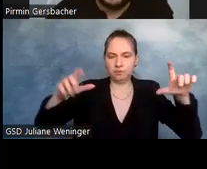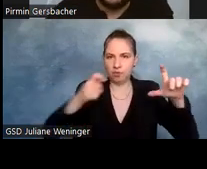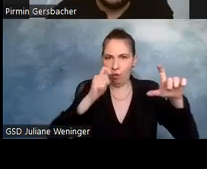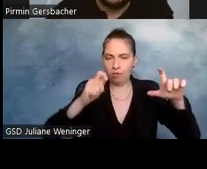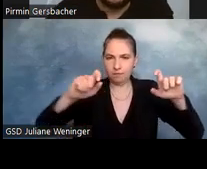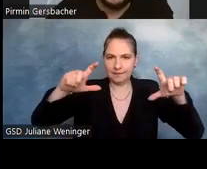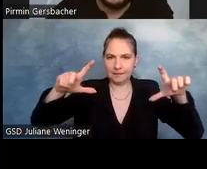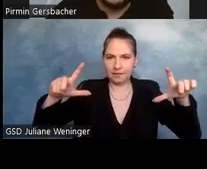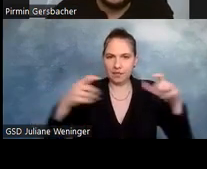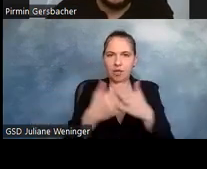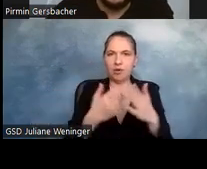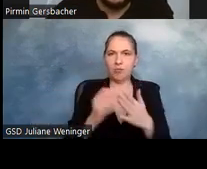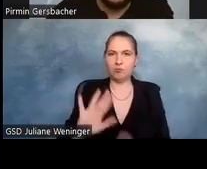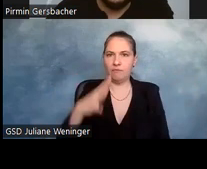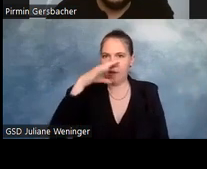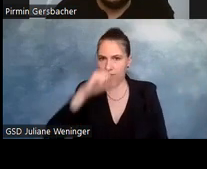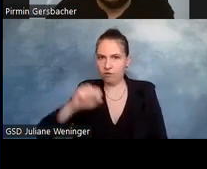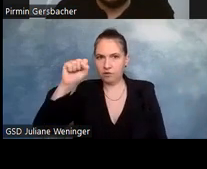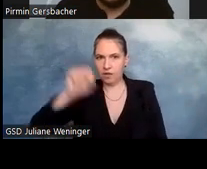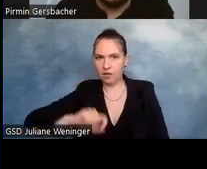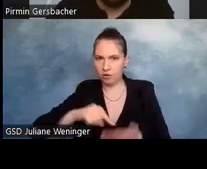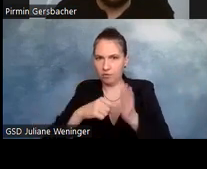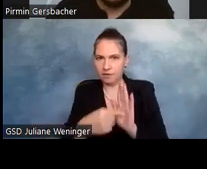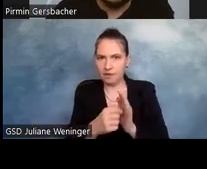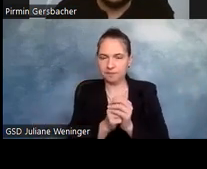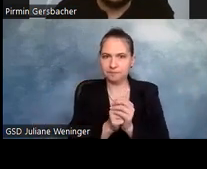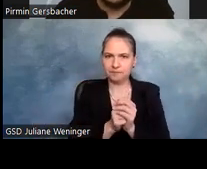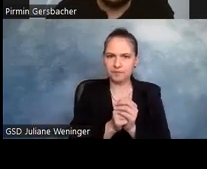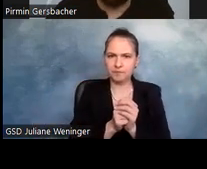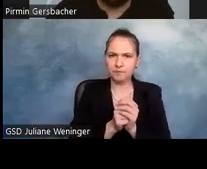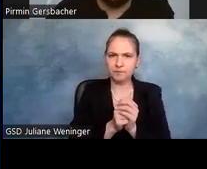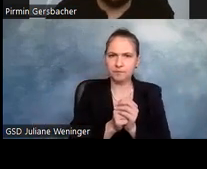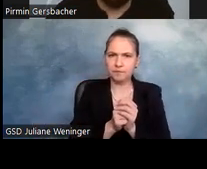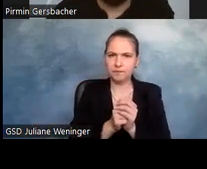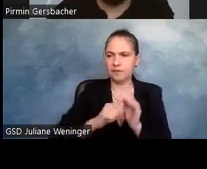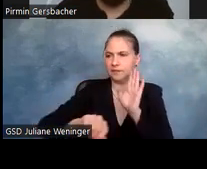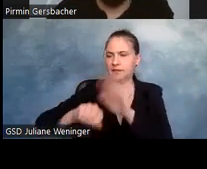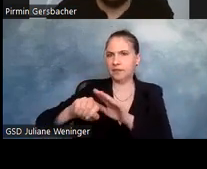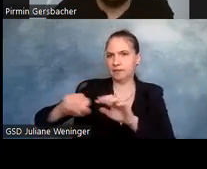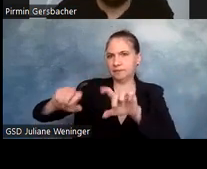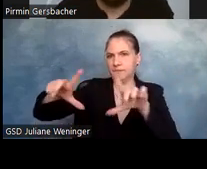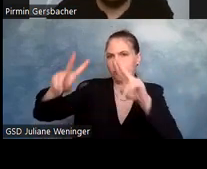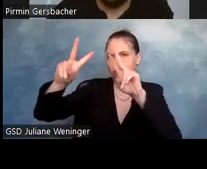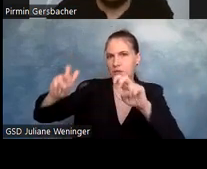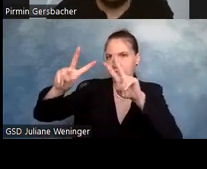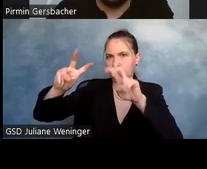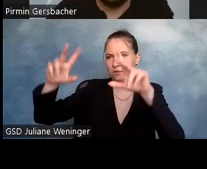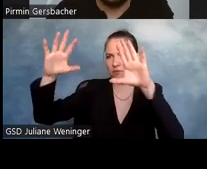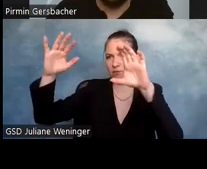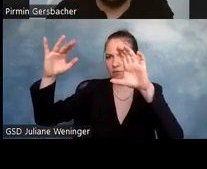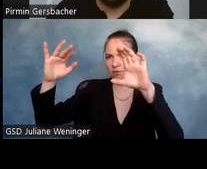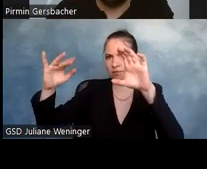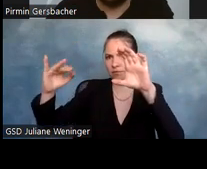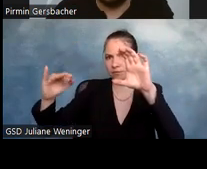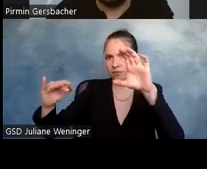auch Firefox so ein bisschen das simulieren. Ich habe jetzt wieder Rechtsklick untersuchen gemacht. Hier oben am